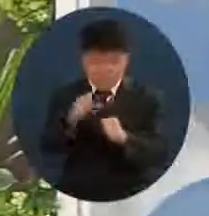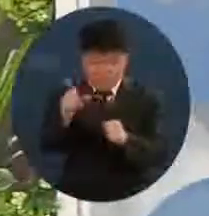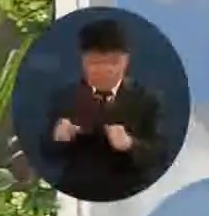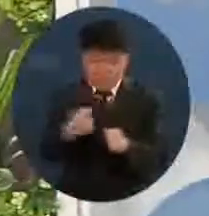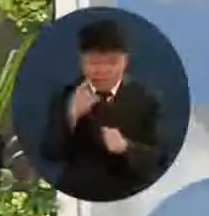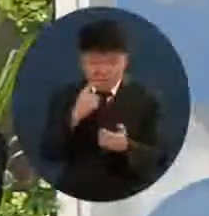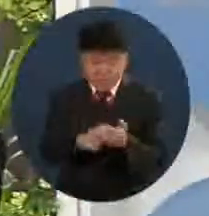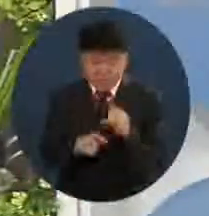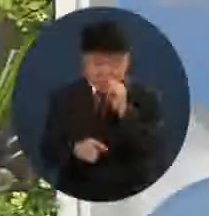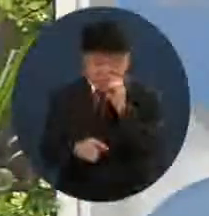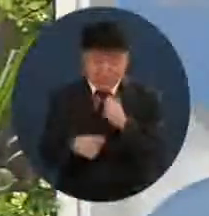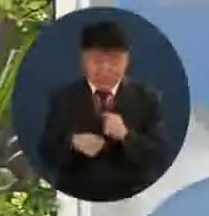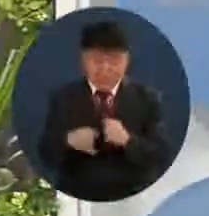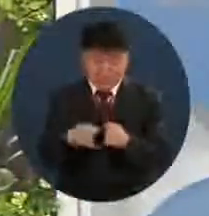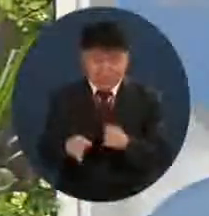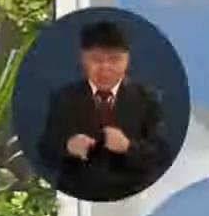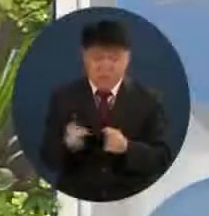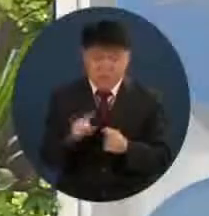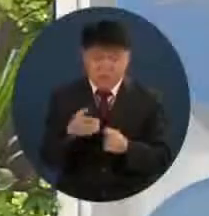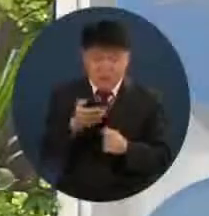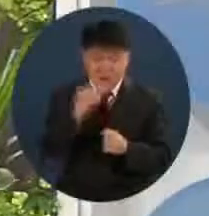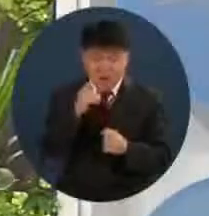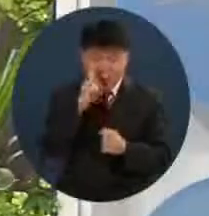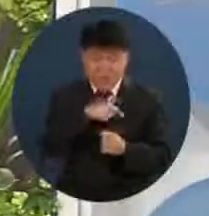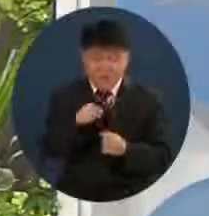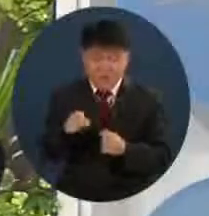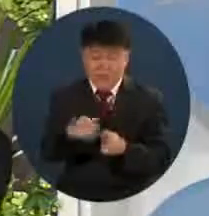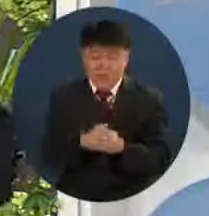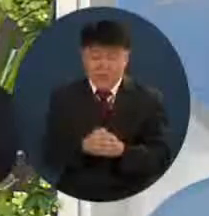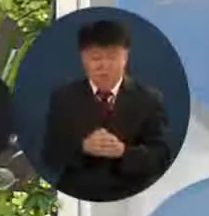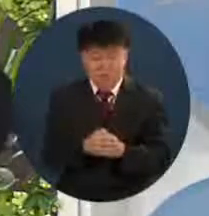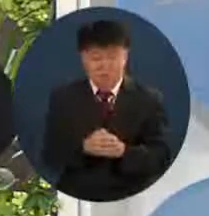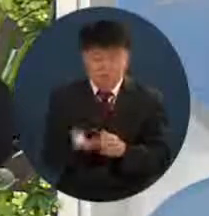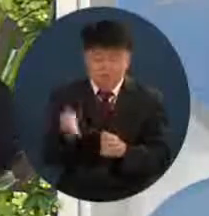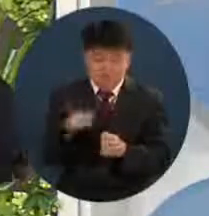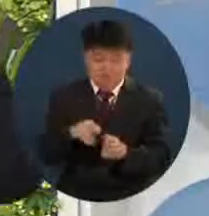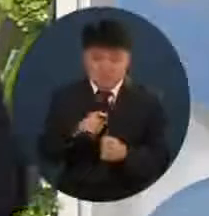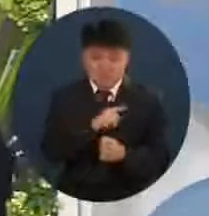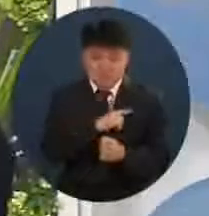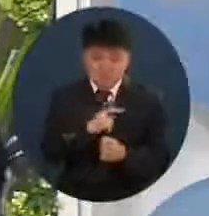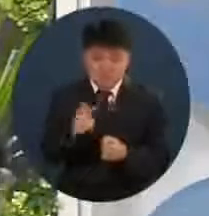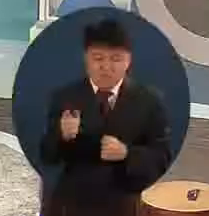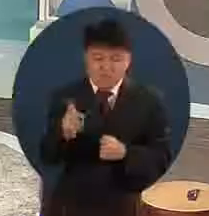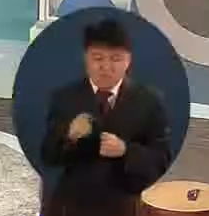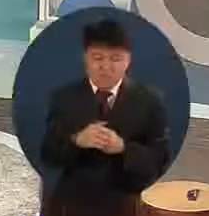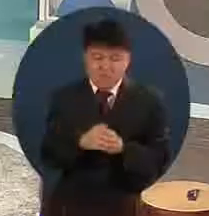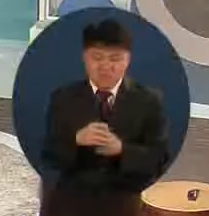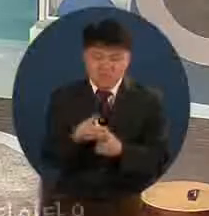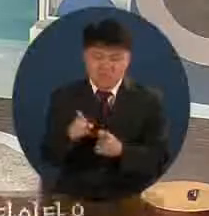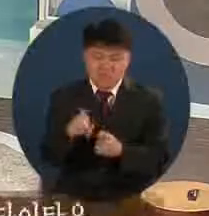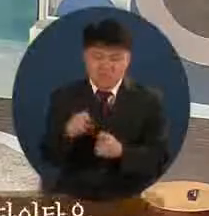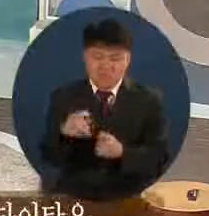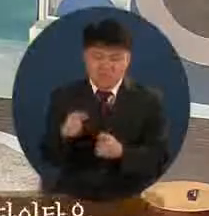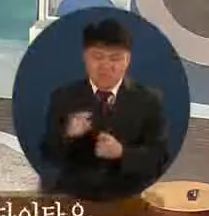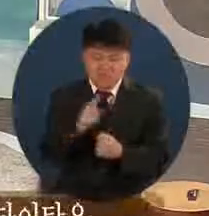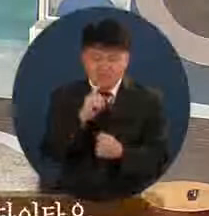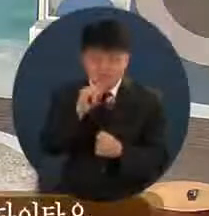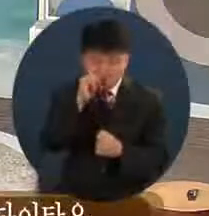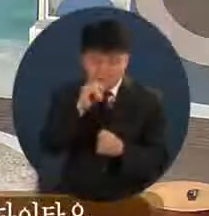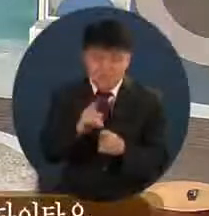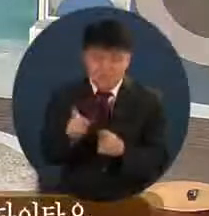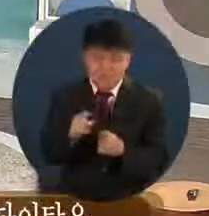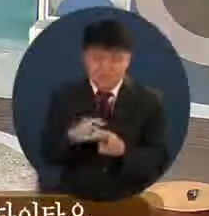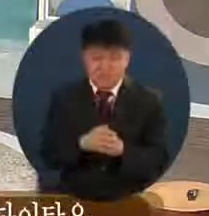말씀드렸지만 자식들을 잡아먹는 나쁜 신이란 말이죠. 그 토성의 가장 큰 달 이름이 바로 타이탄입니다. 타이탄.